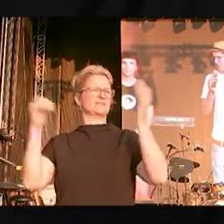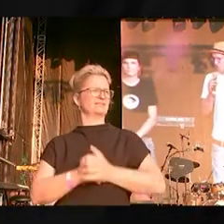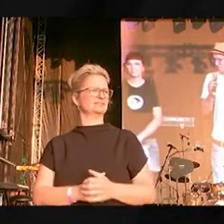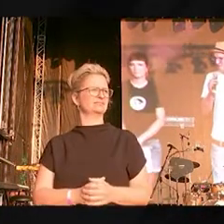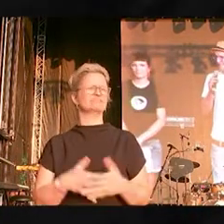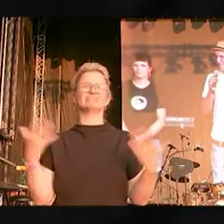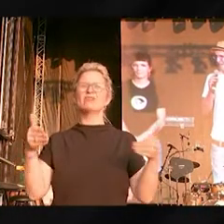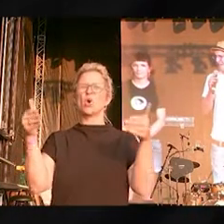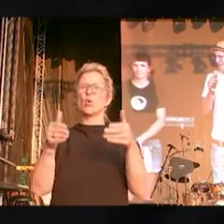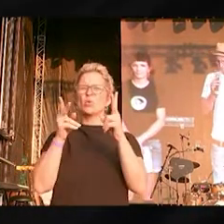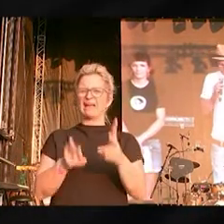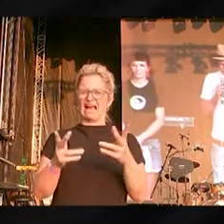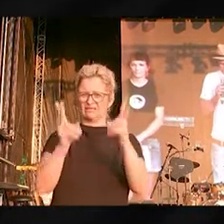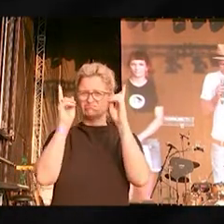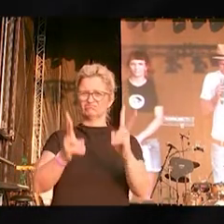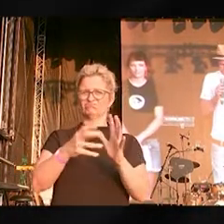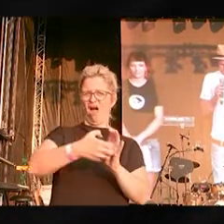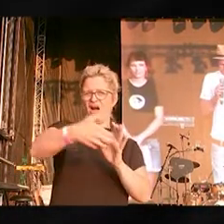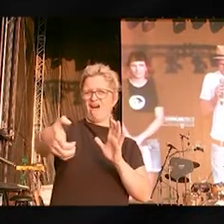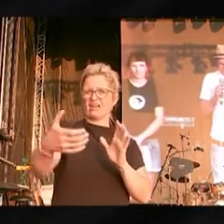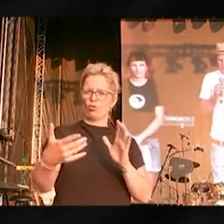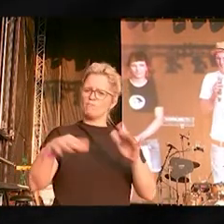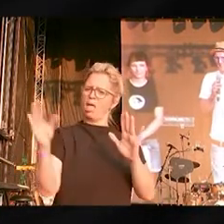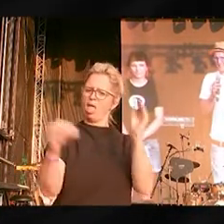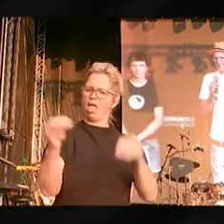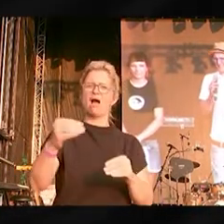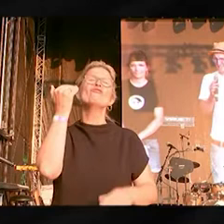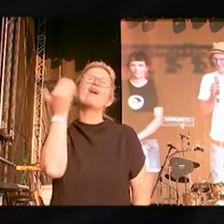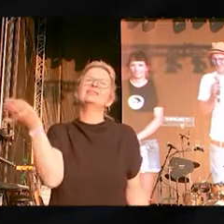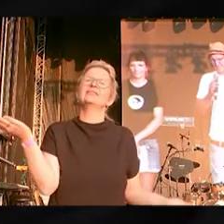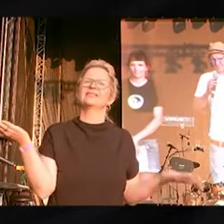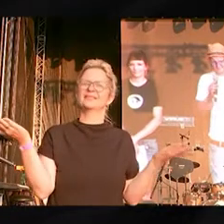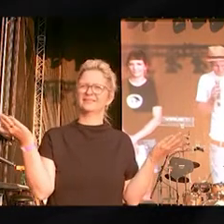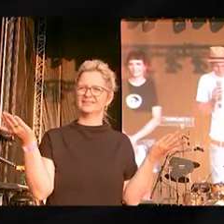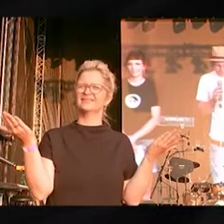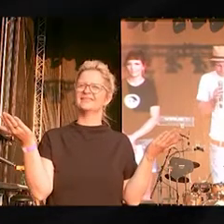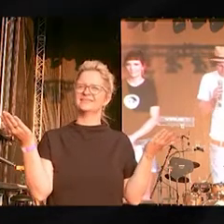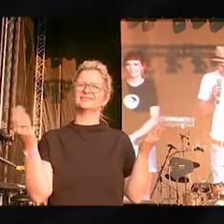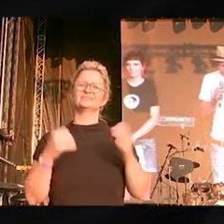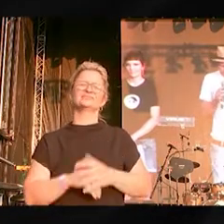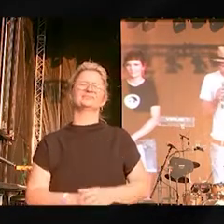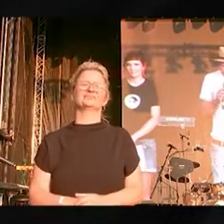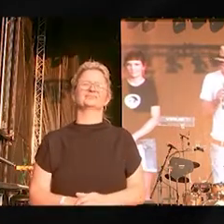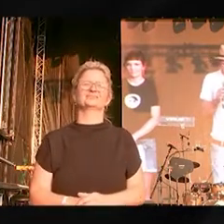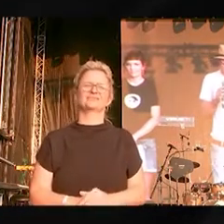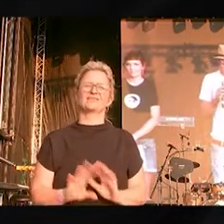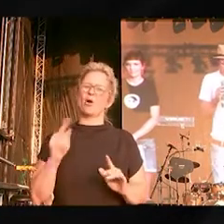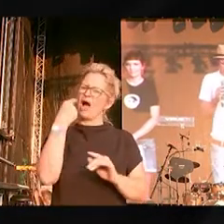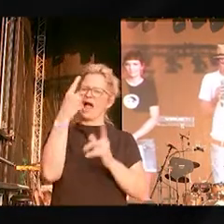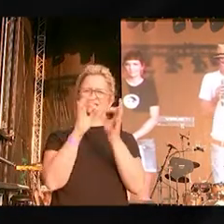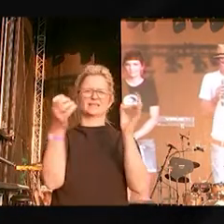ein Grundrecht erweitert? Ich denke, und das ist vielleicht der wichtigste Satz, den ich zu sagen habe,